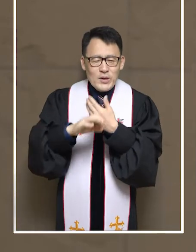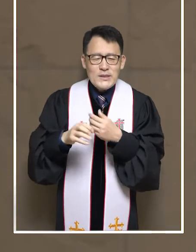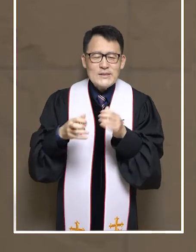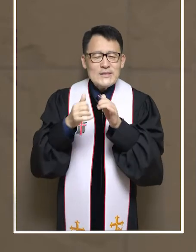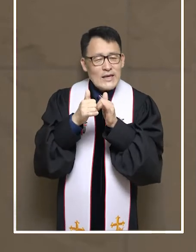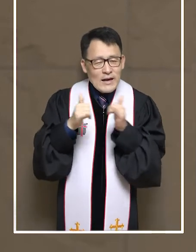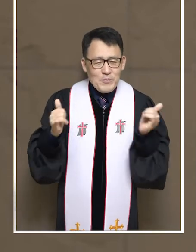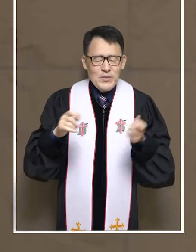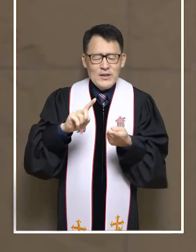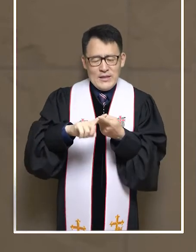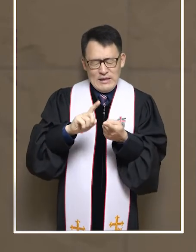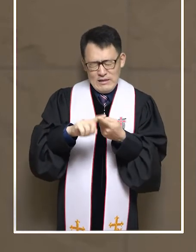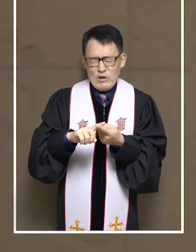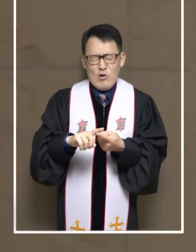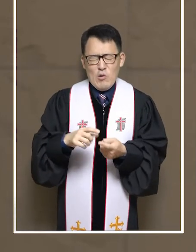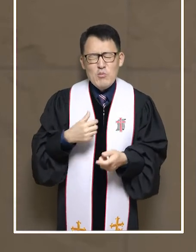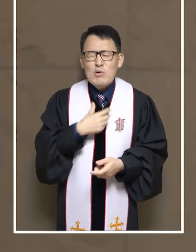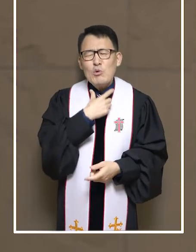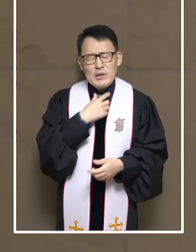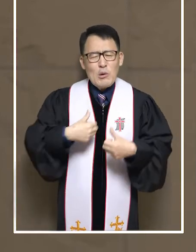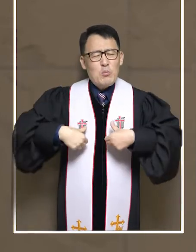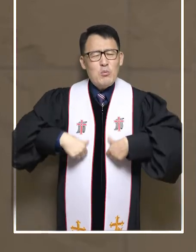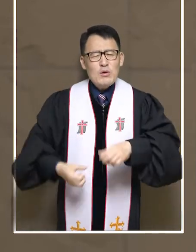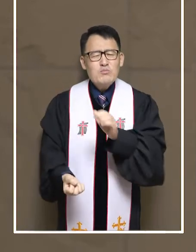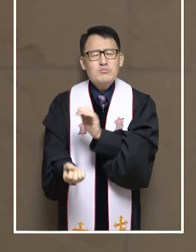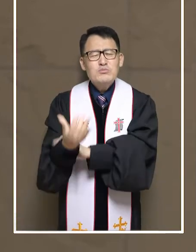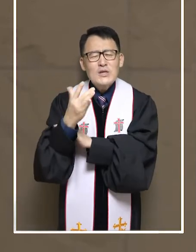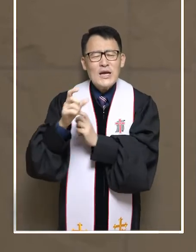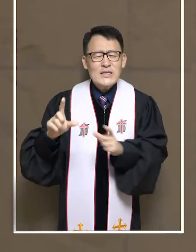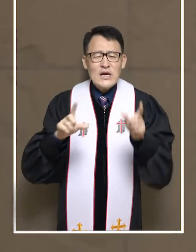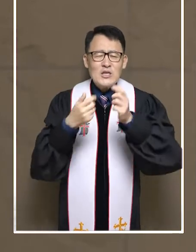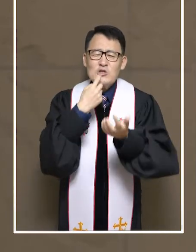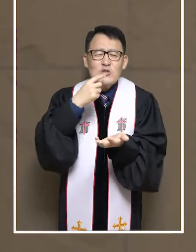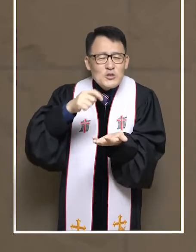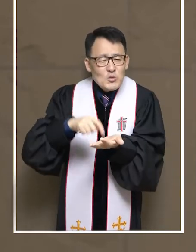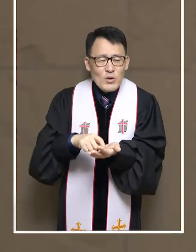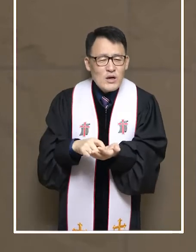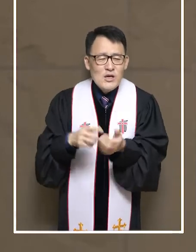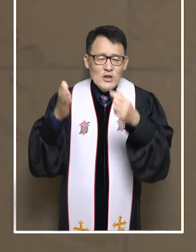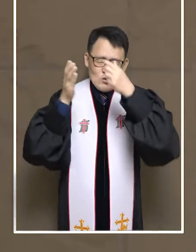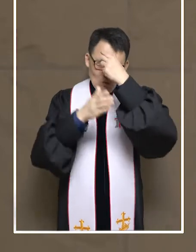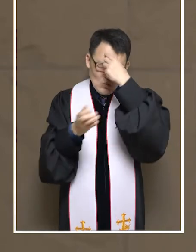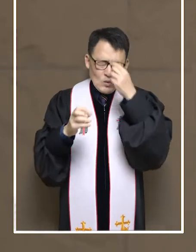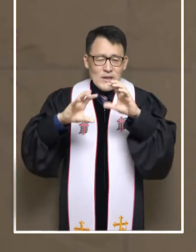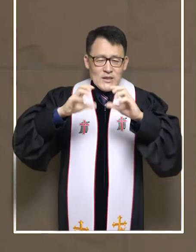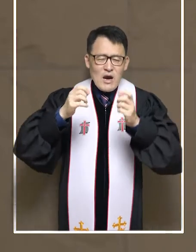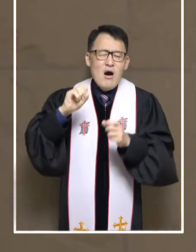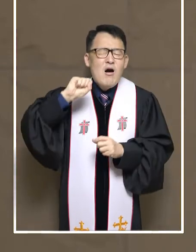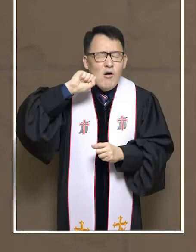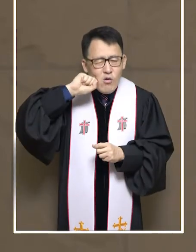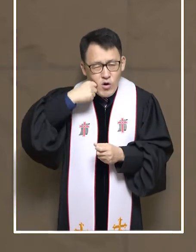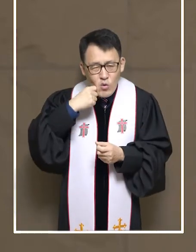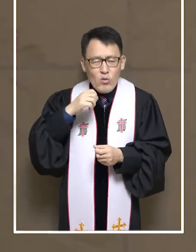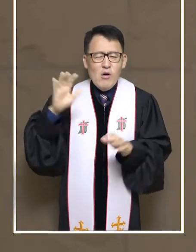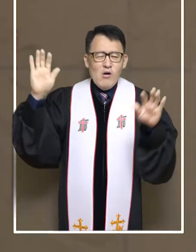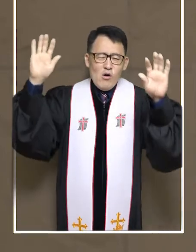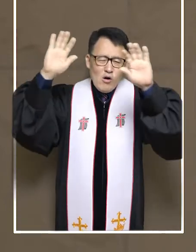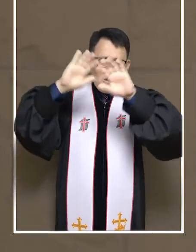여러분, 어려우면 사람들은 될 대로 되라는 식으로 살기가 쉬운데 우리 성도들은 세상이